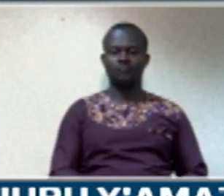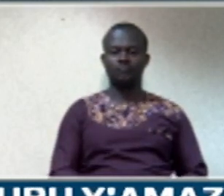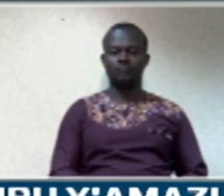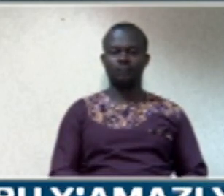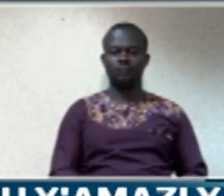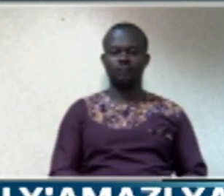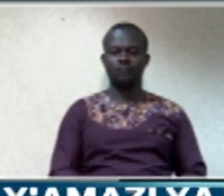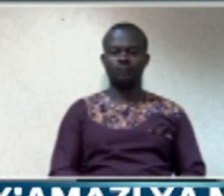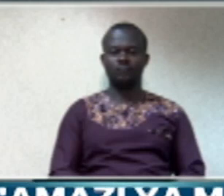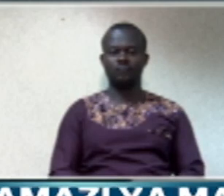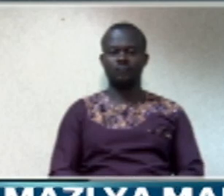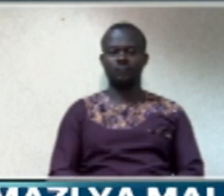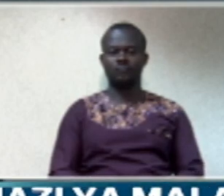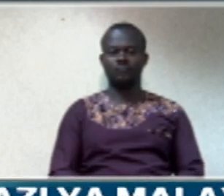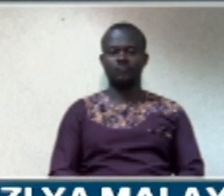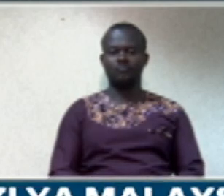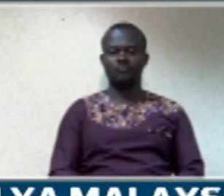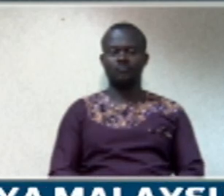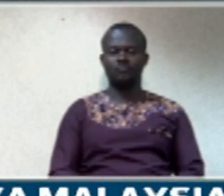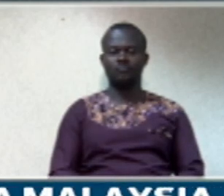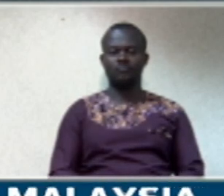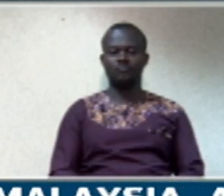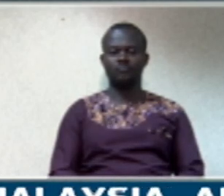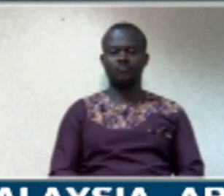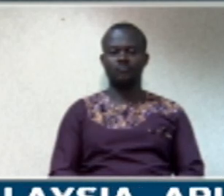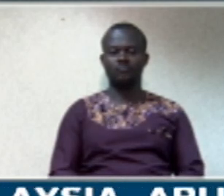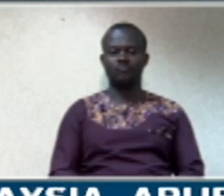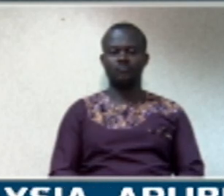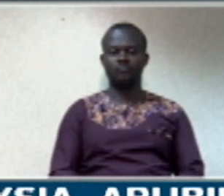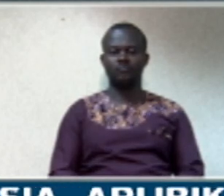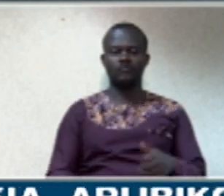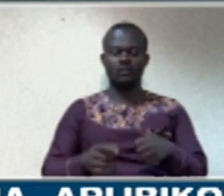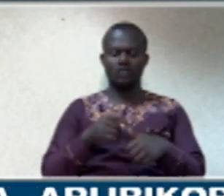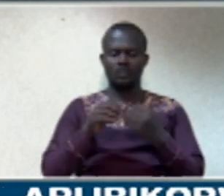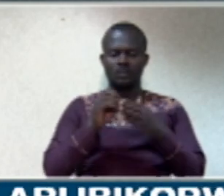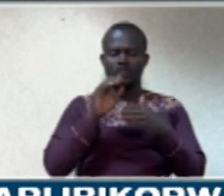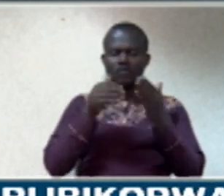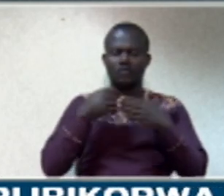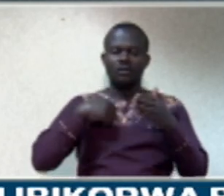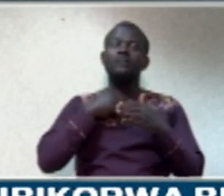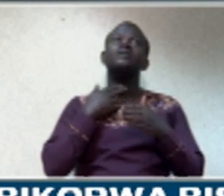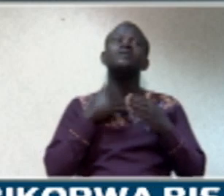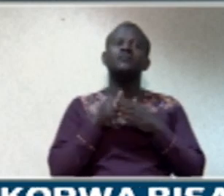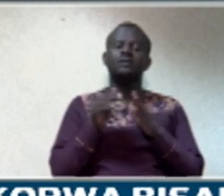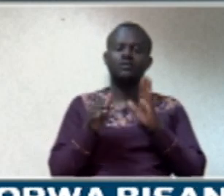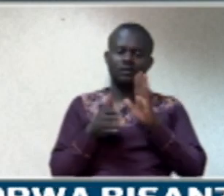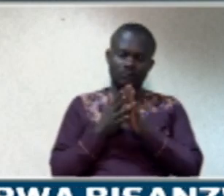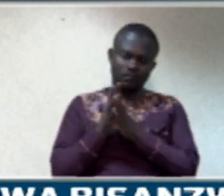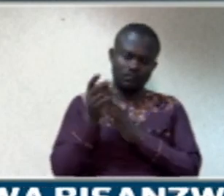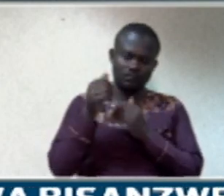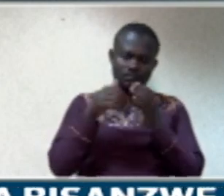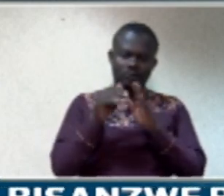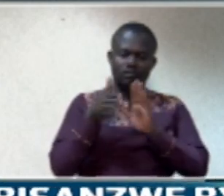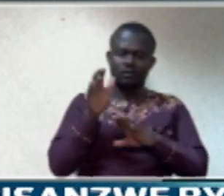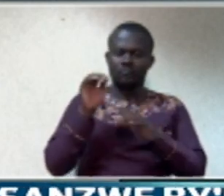the headquarters and things here and do all the testing and development. Later on there will be kwikubitiro turifuza gushora imari muri Vuba company kugira ngo